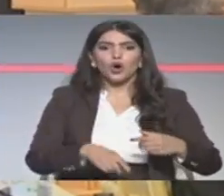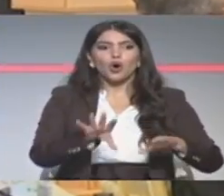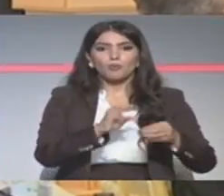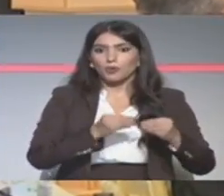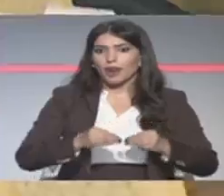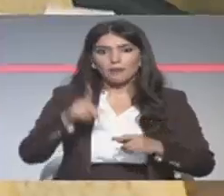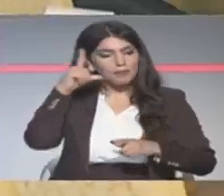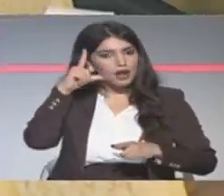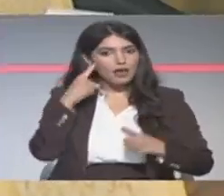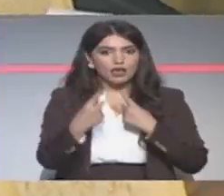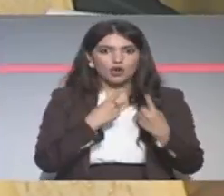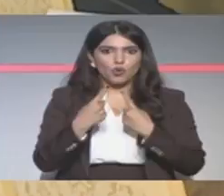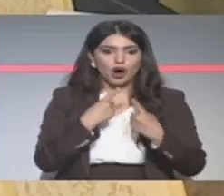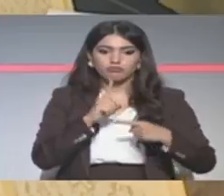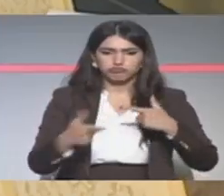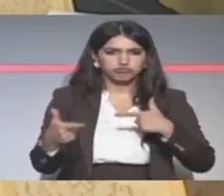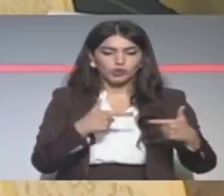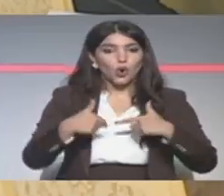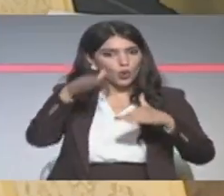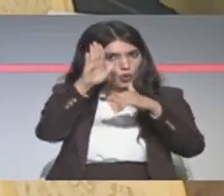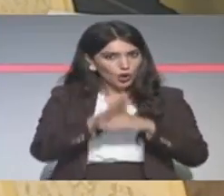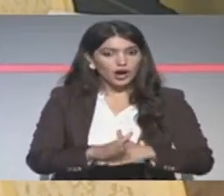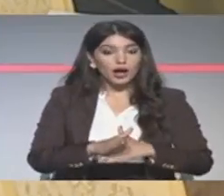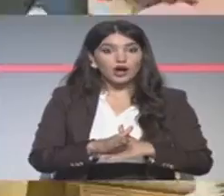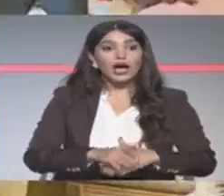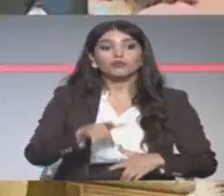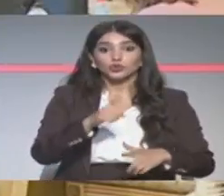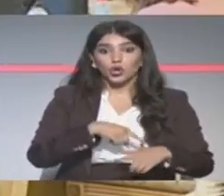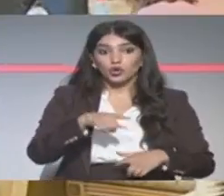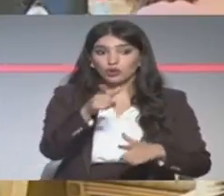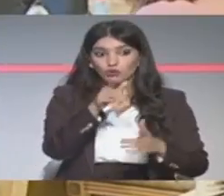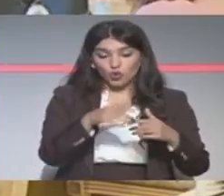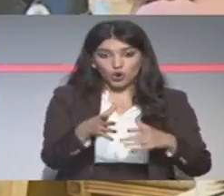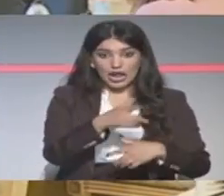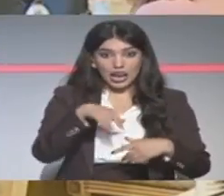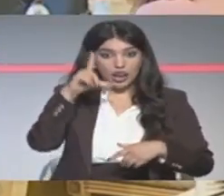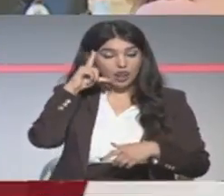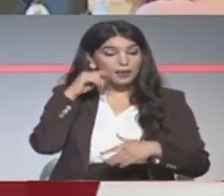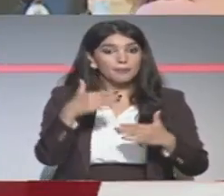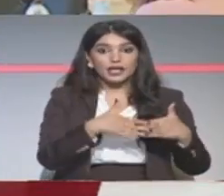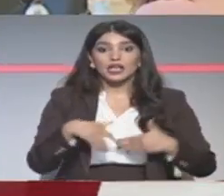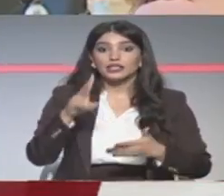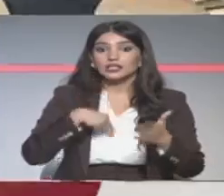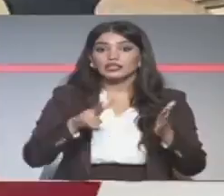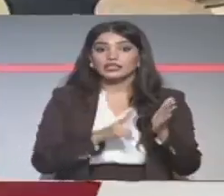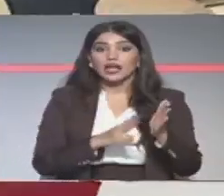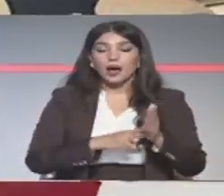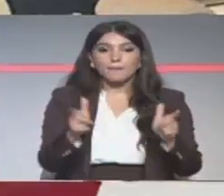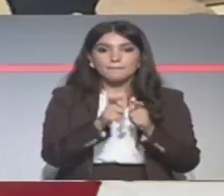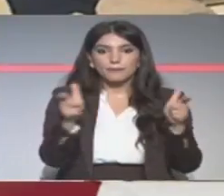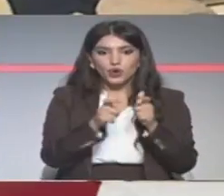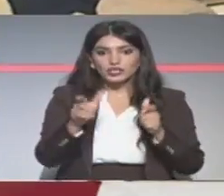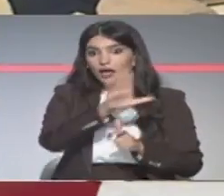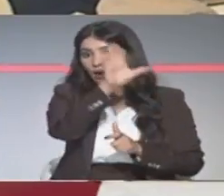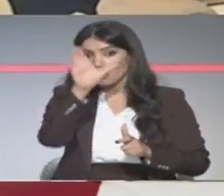في إطار حوار داخلي، والمحافظة على سيادة ليبيا ووحدة أراضيها، والعمل على تفعيل هياكل ومؤسسات المغرب